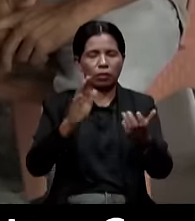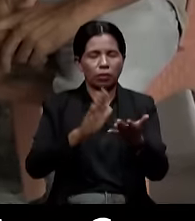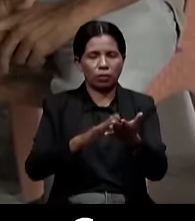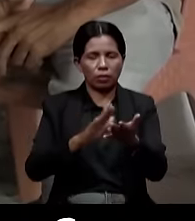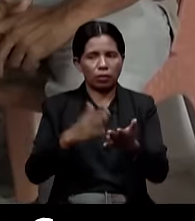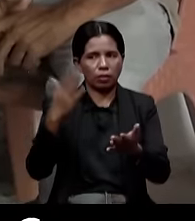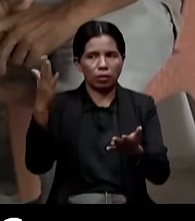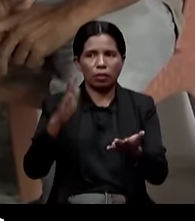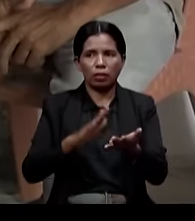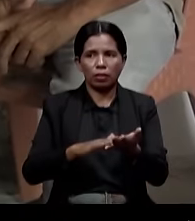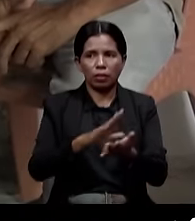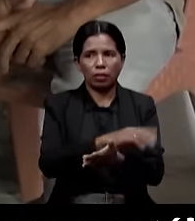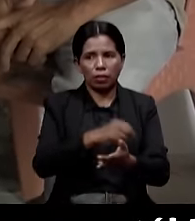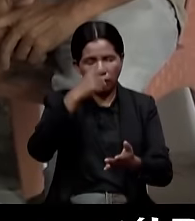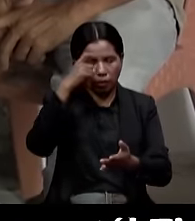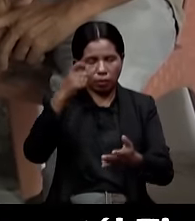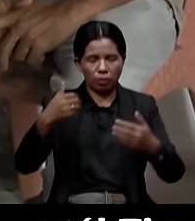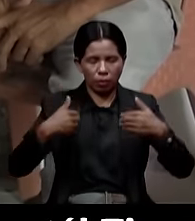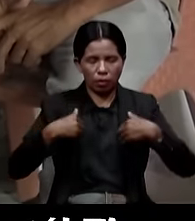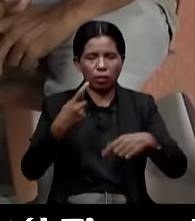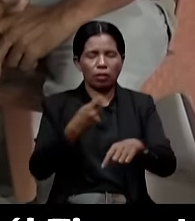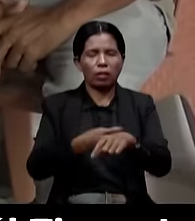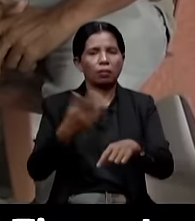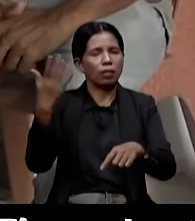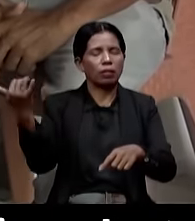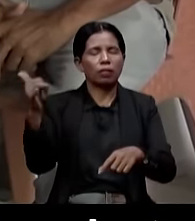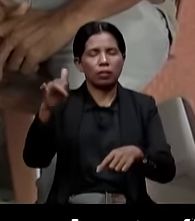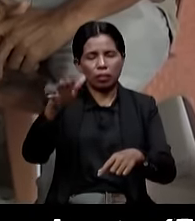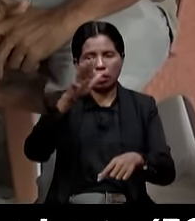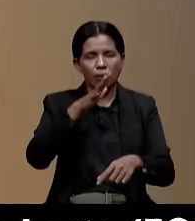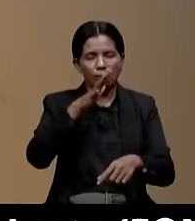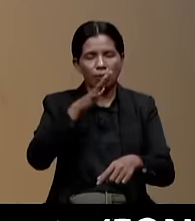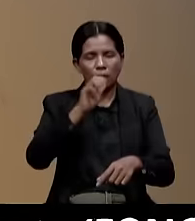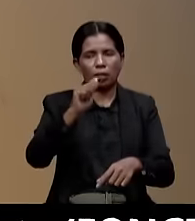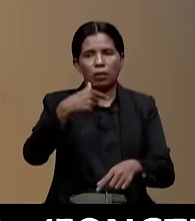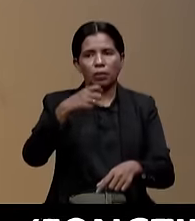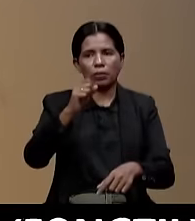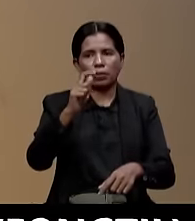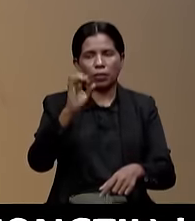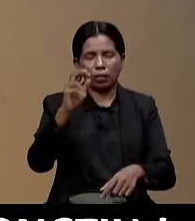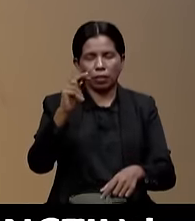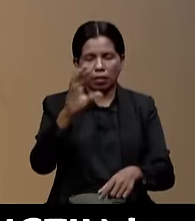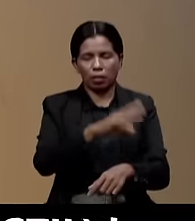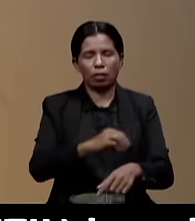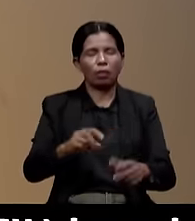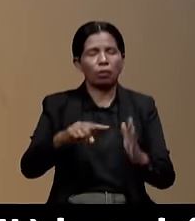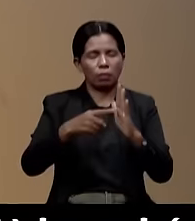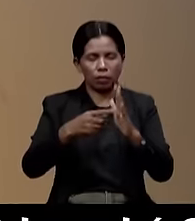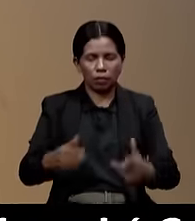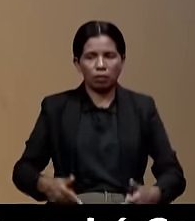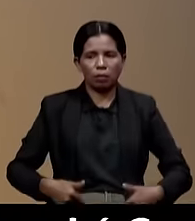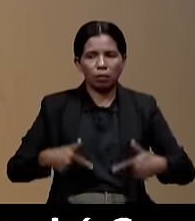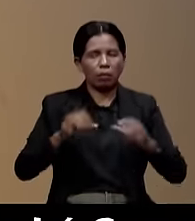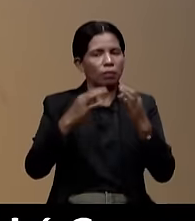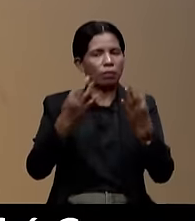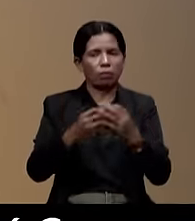ia ensino superior, tamba ia momento ne ba, sira ne inan Agustinha Sen ha humora sona, no ne familia la